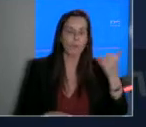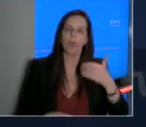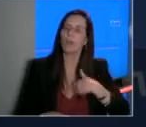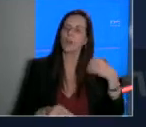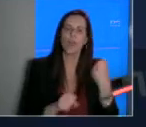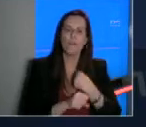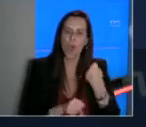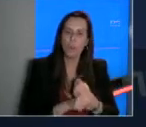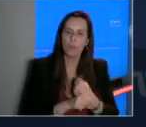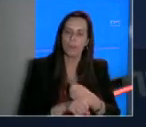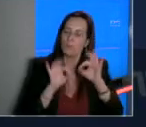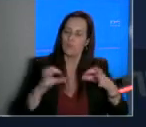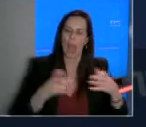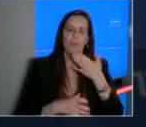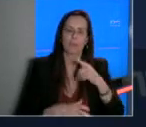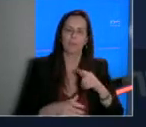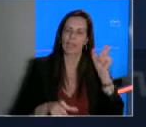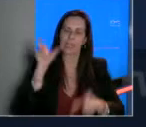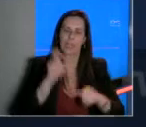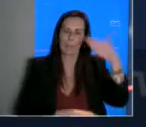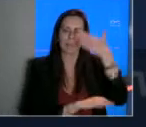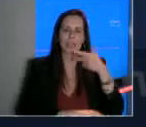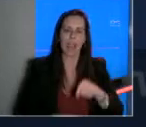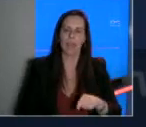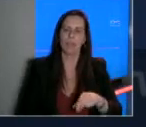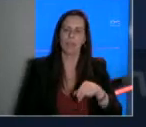אנחנו נעבוד בשביל עם ישראל ואזרחי ישראל.